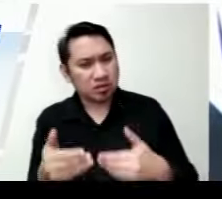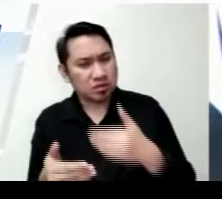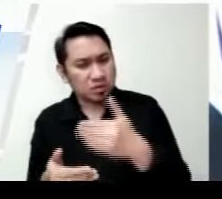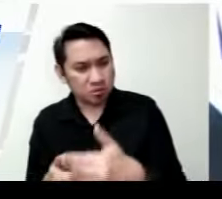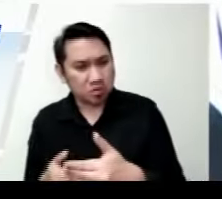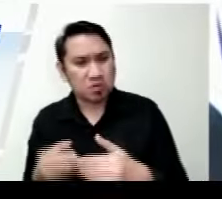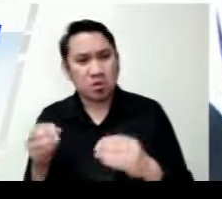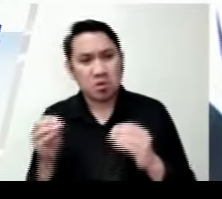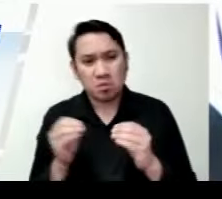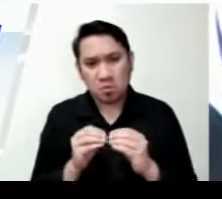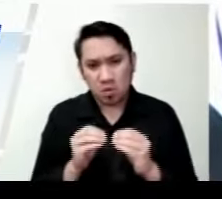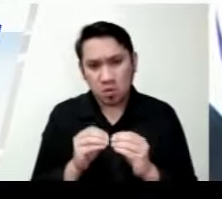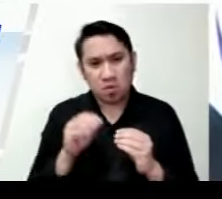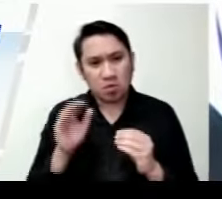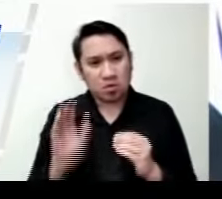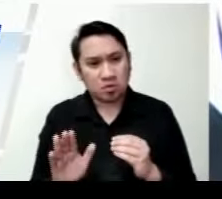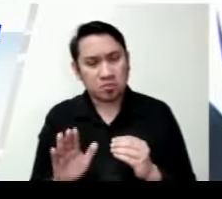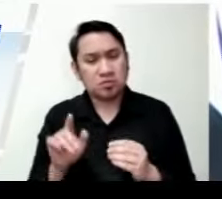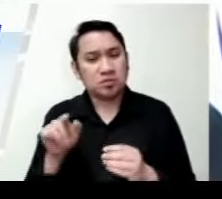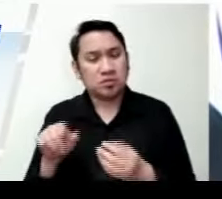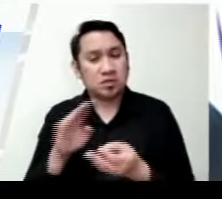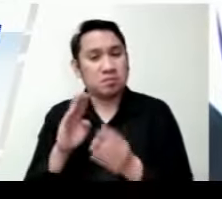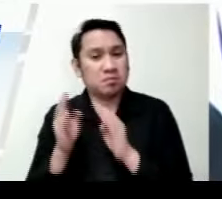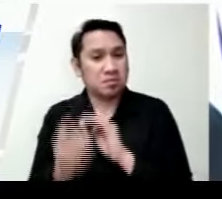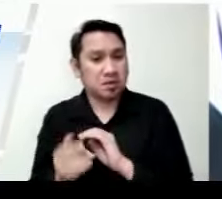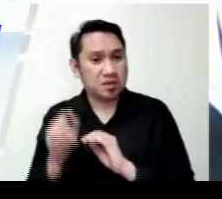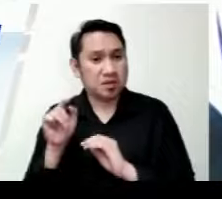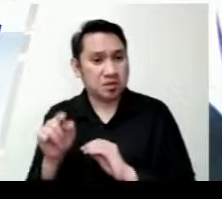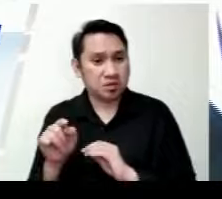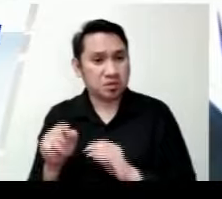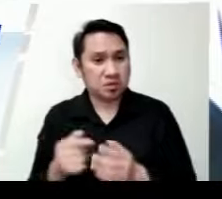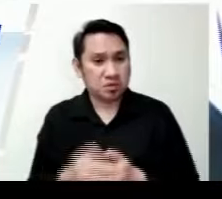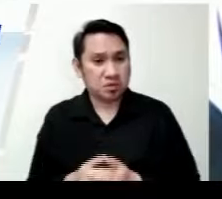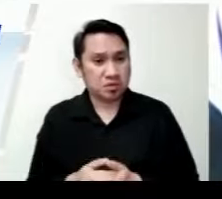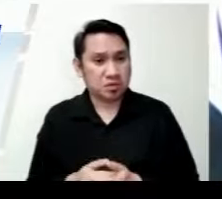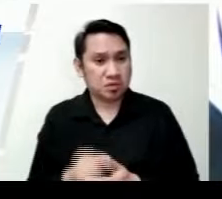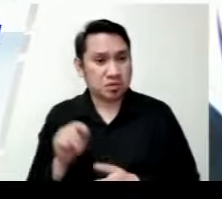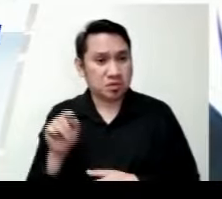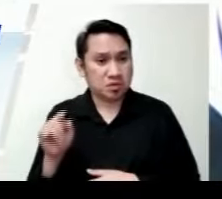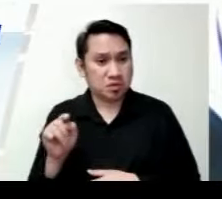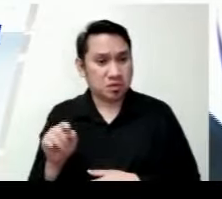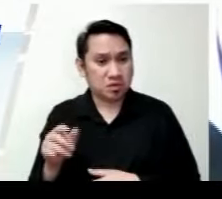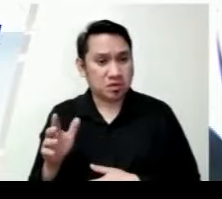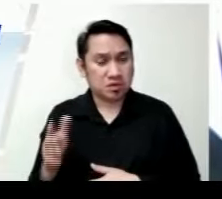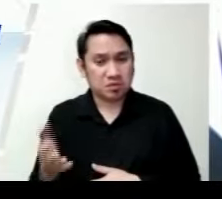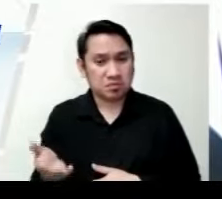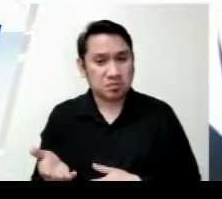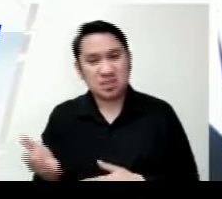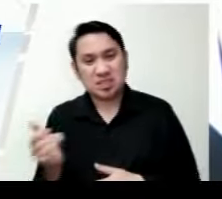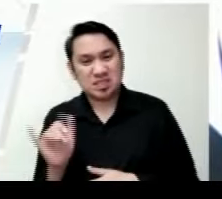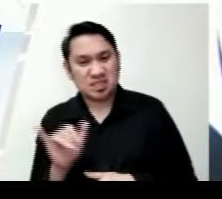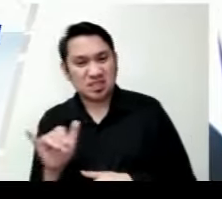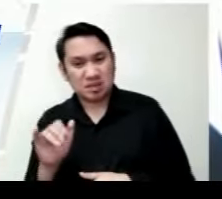much as she doesn't want to become one of the Palacios, she's slowly becoming like Aurora. So